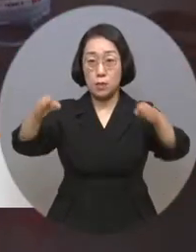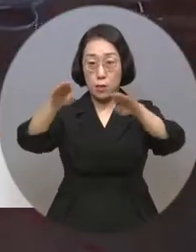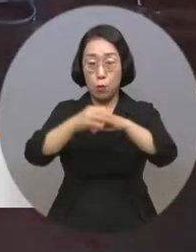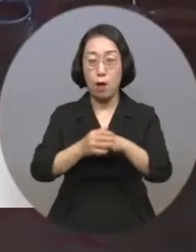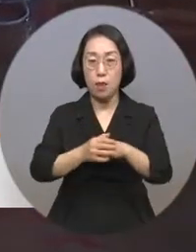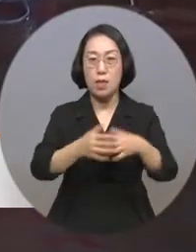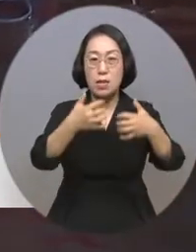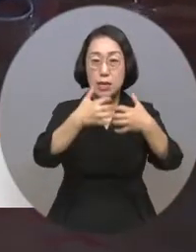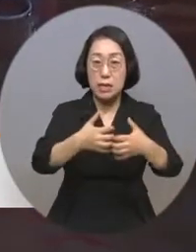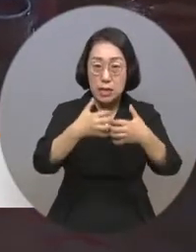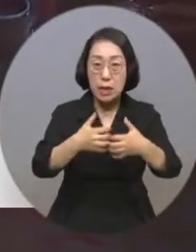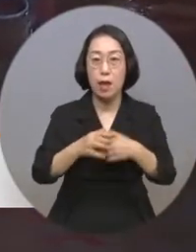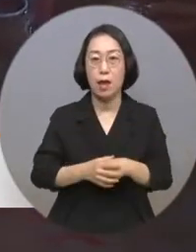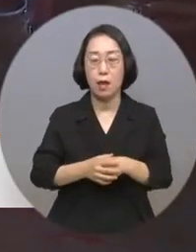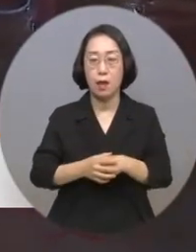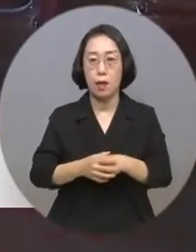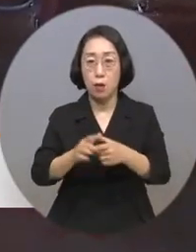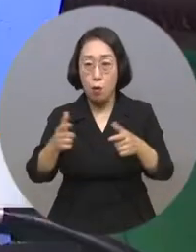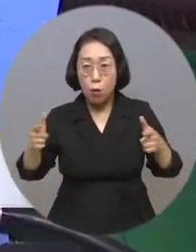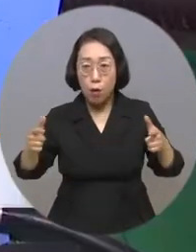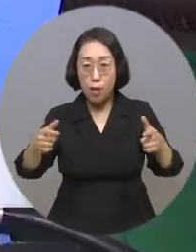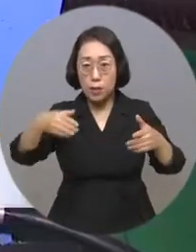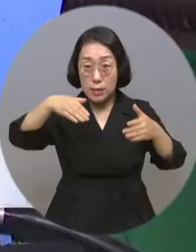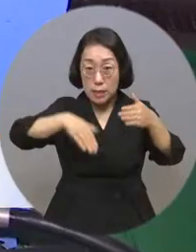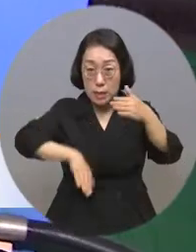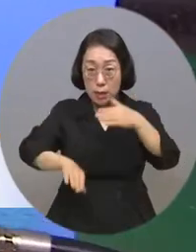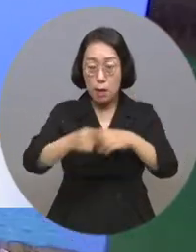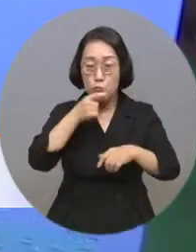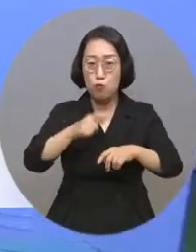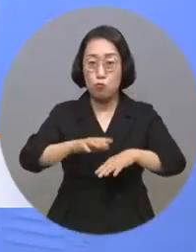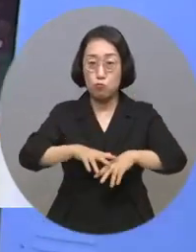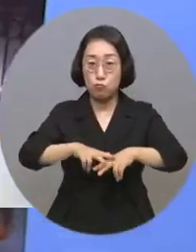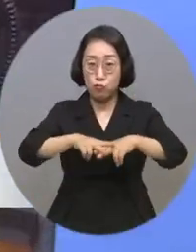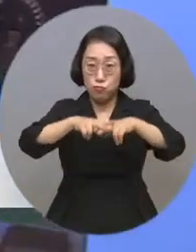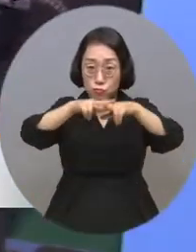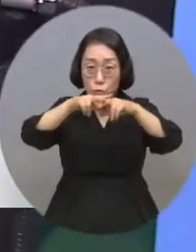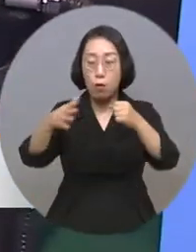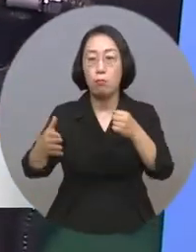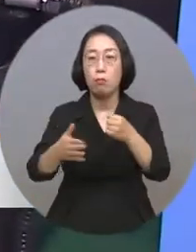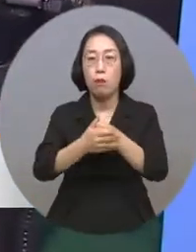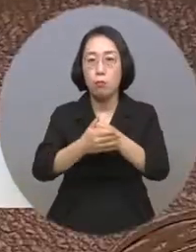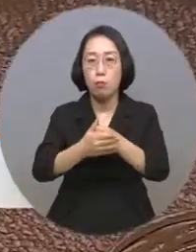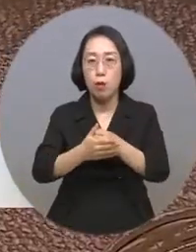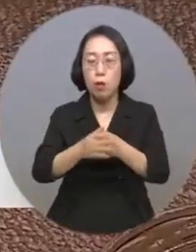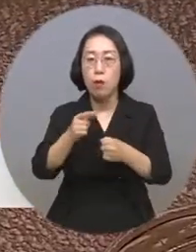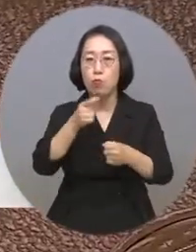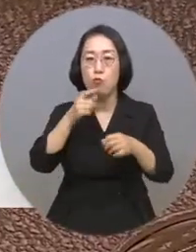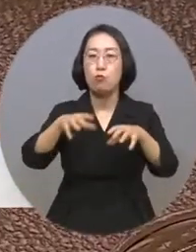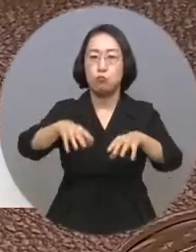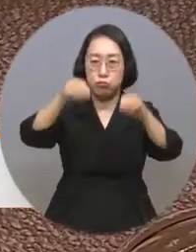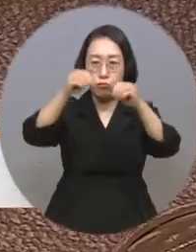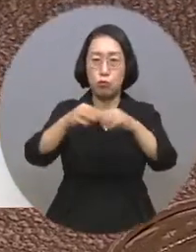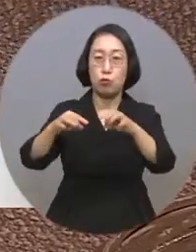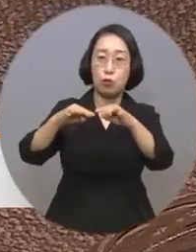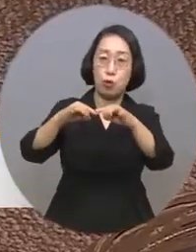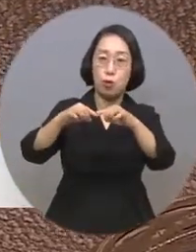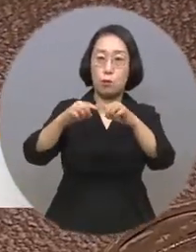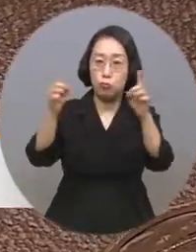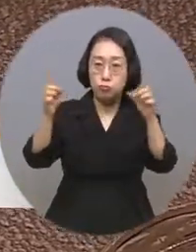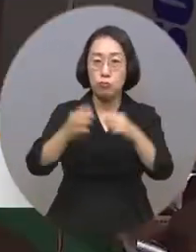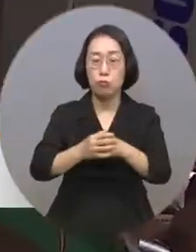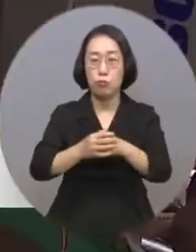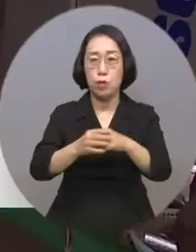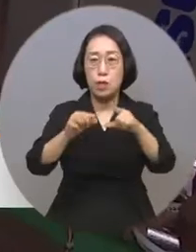등이 위치한 기관실이 침수되면서 건물 전체가 단수되는 피해를 입었습니다. 전기도 일부만